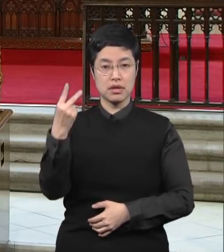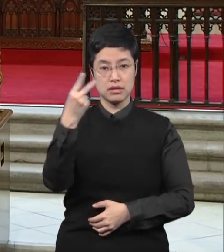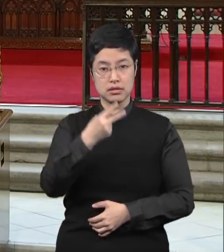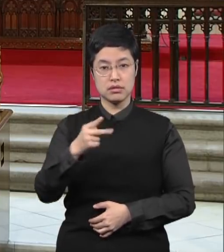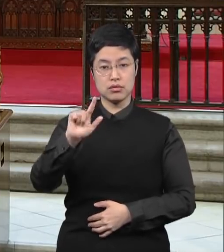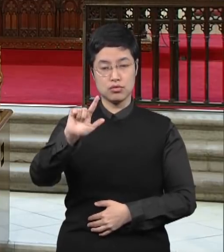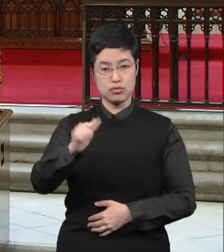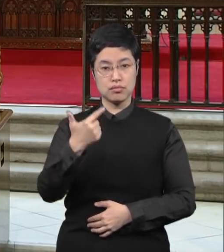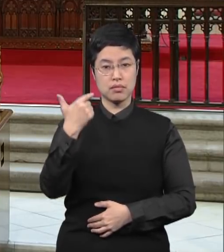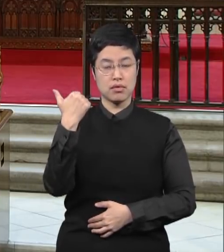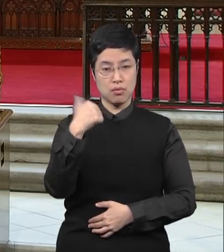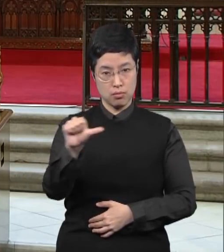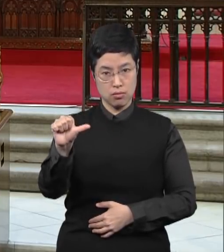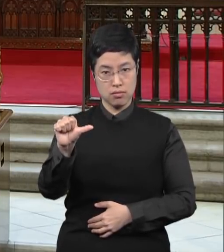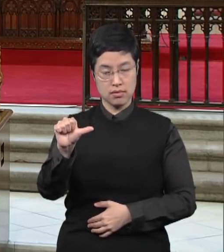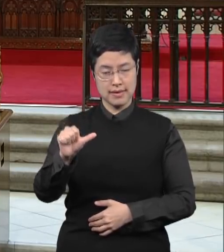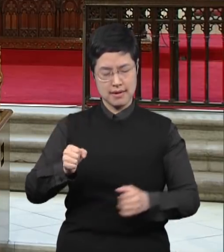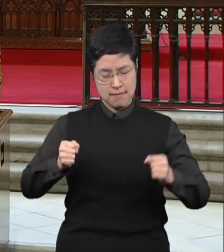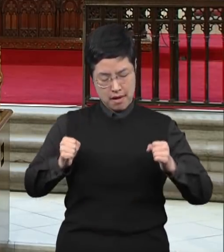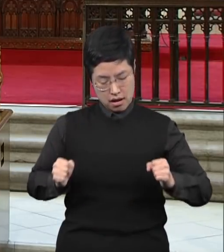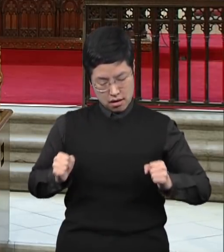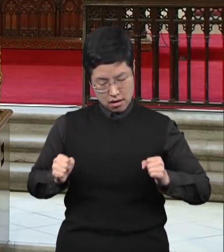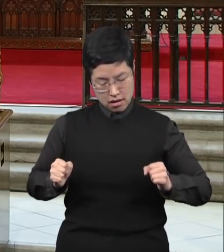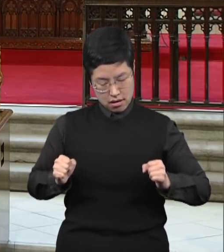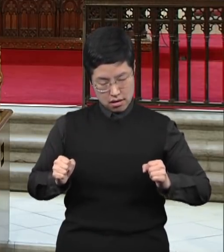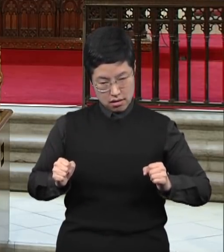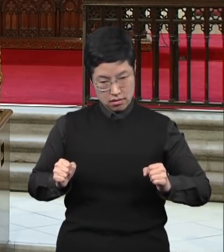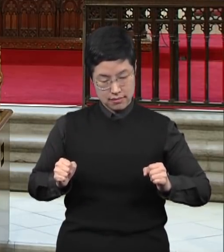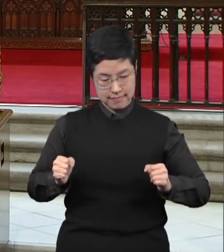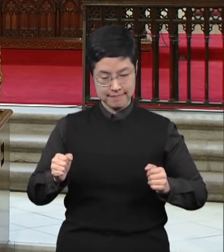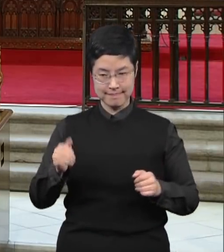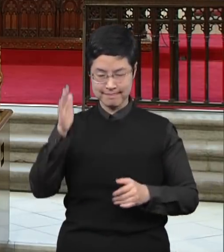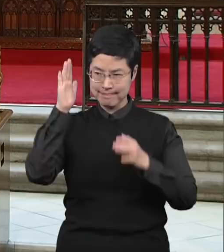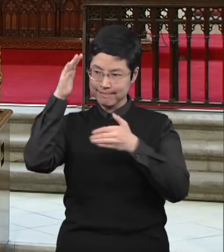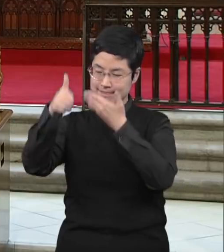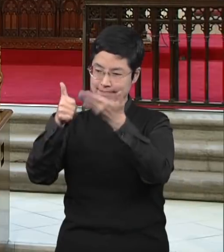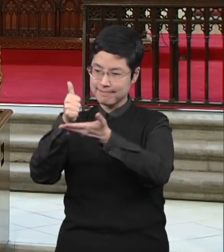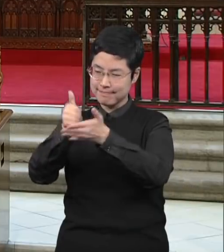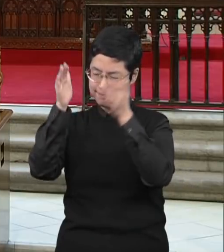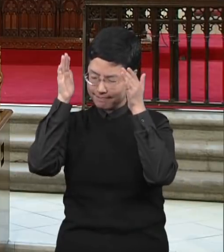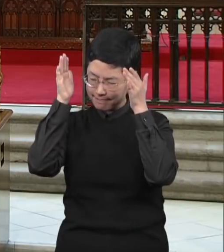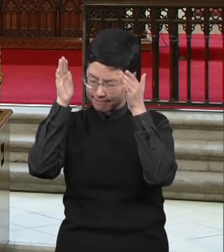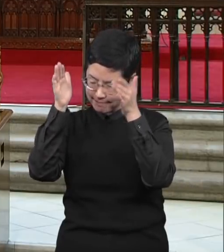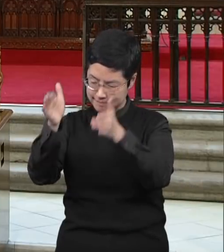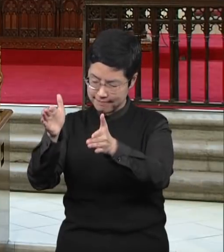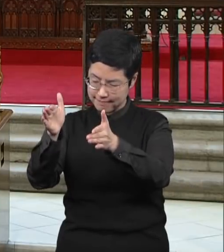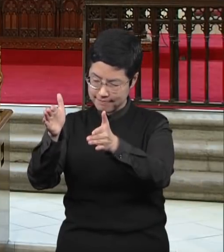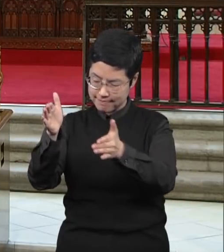32,605일의 대장정 마라톤을 앞만 보고 뛰어